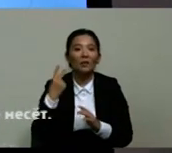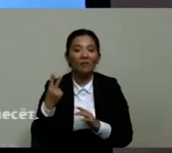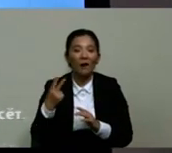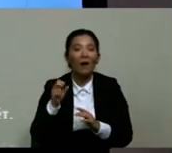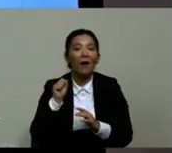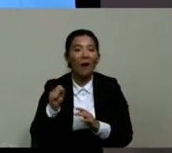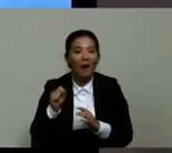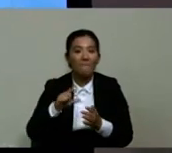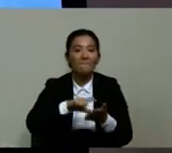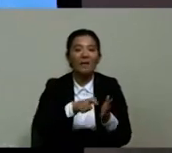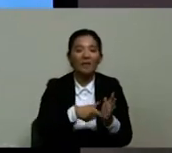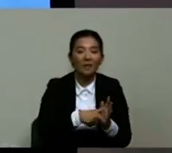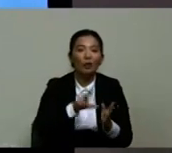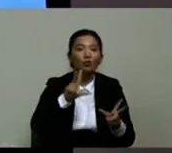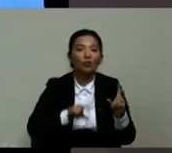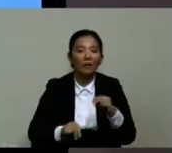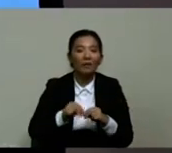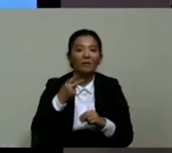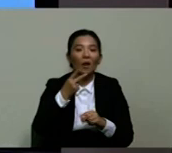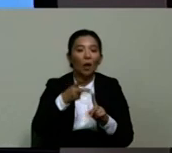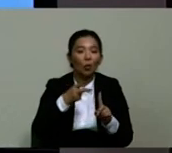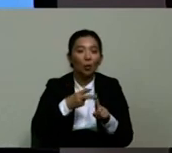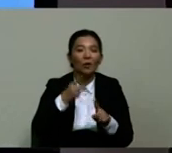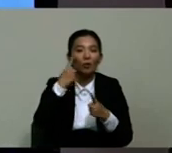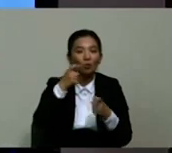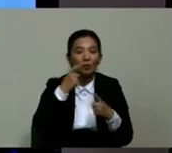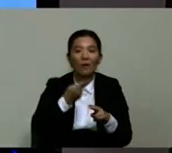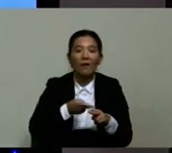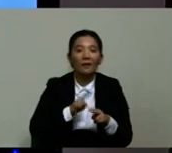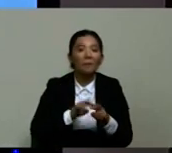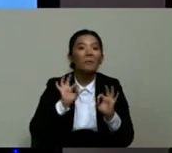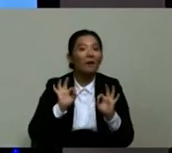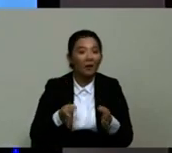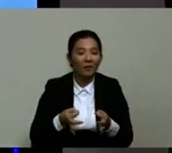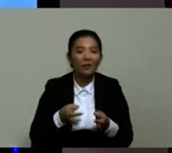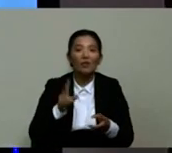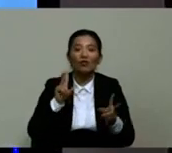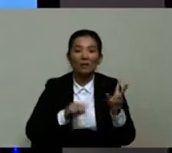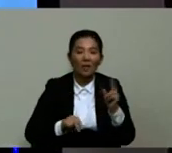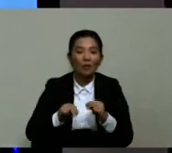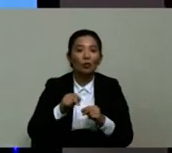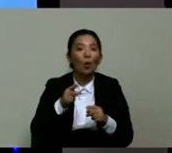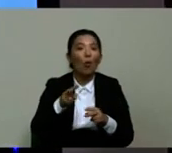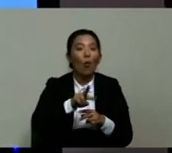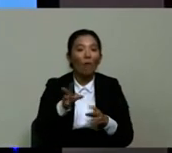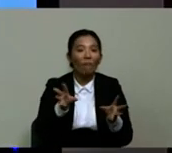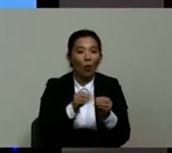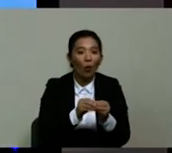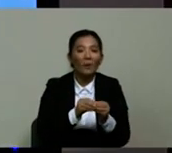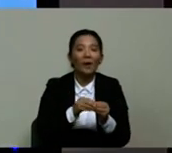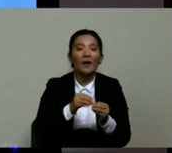А плитка. То есть второе рассуждение у нас правильное. Значит, оба, если